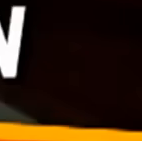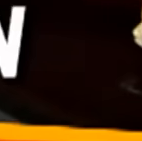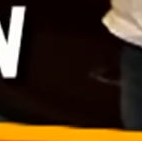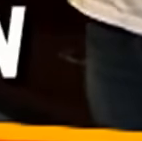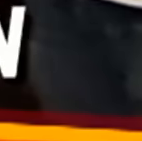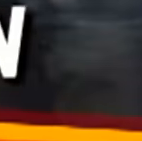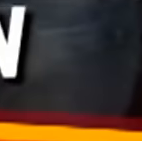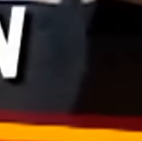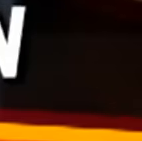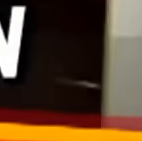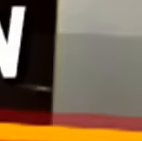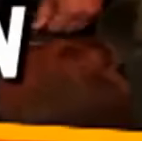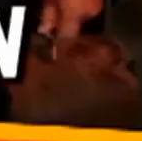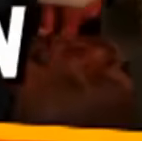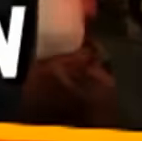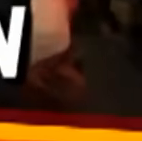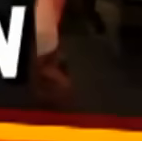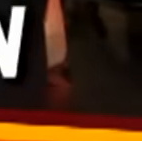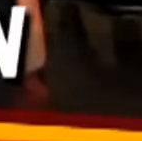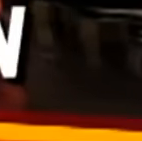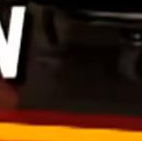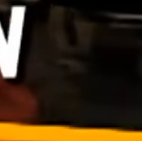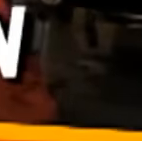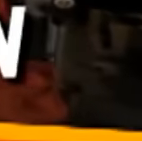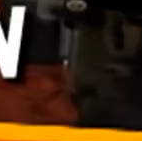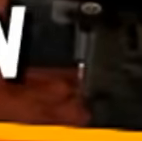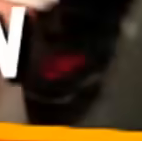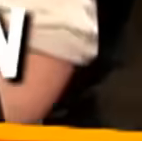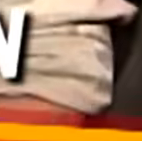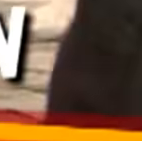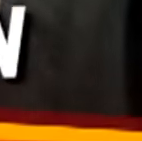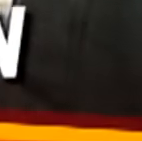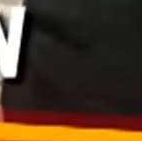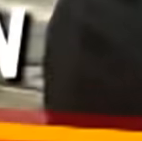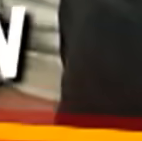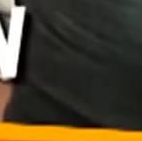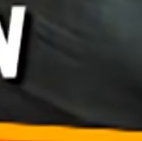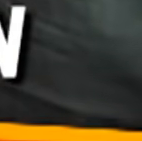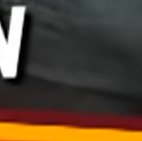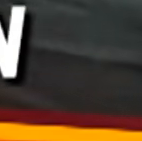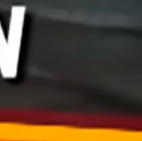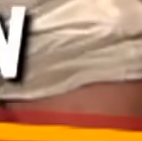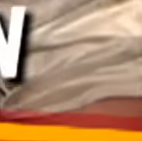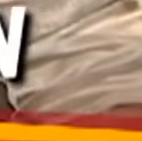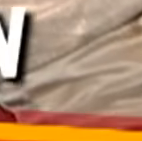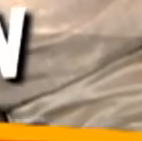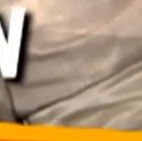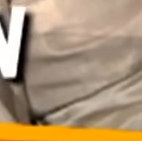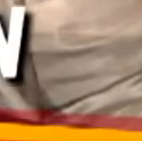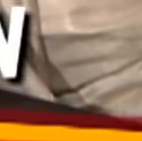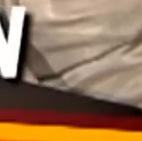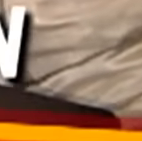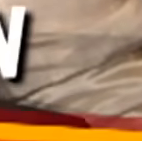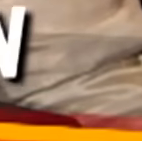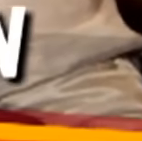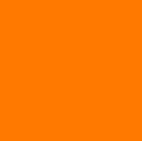At ilang artista at personalidad may tribute para sa namayapang batikang aktres na si Jacqueline